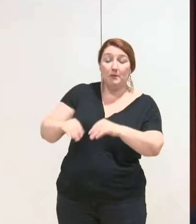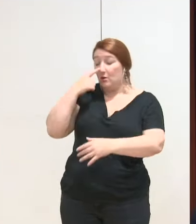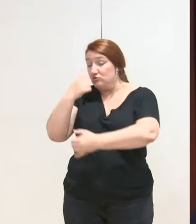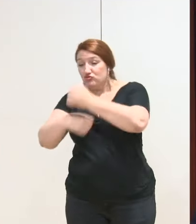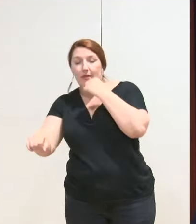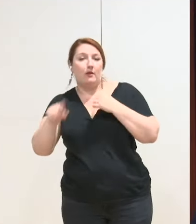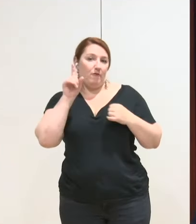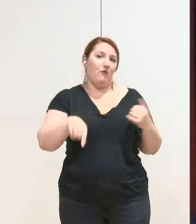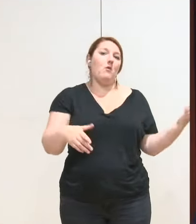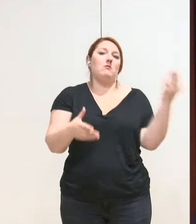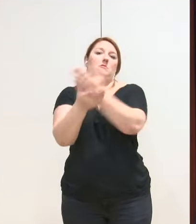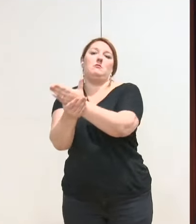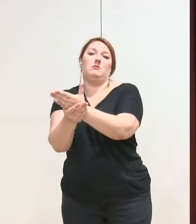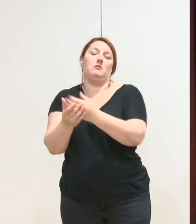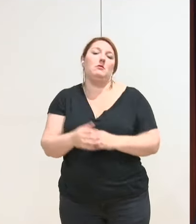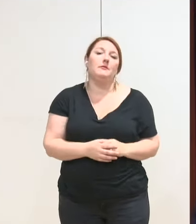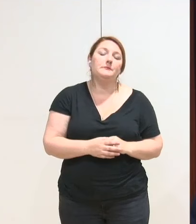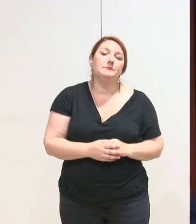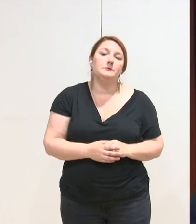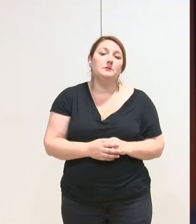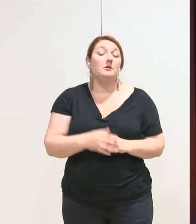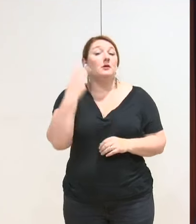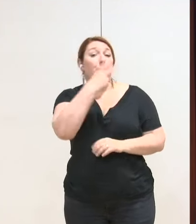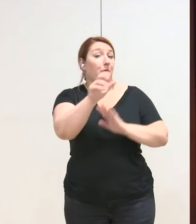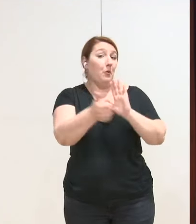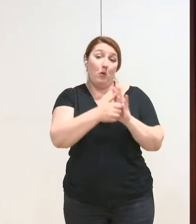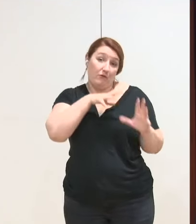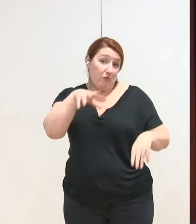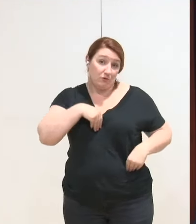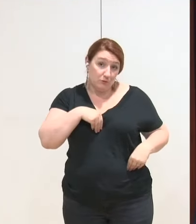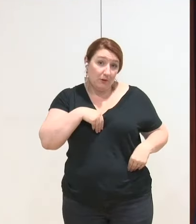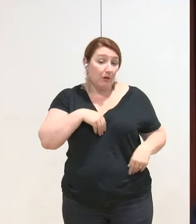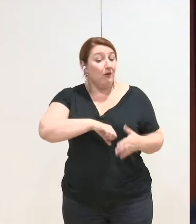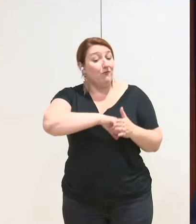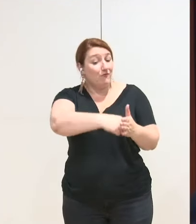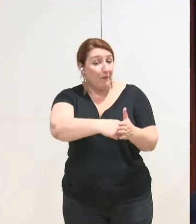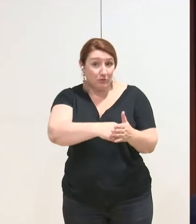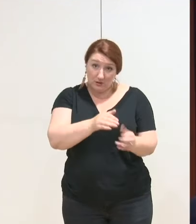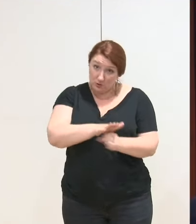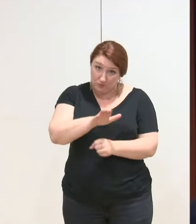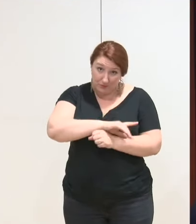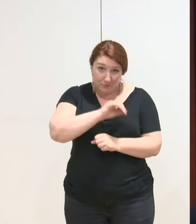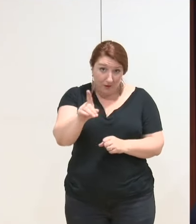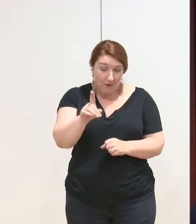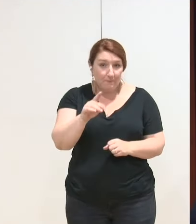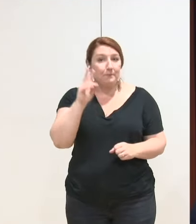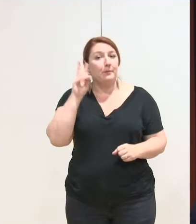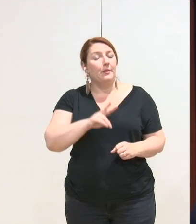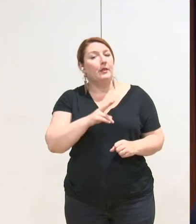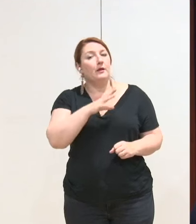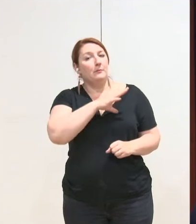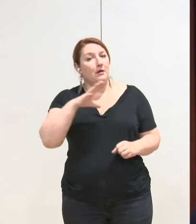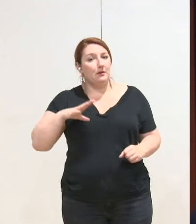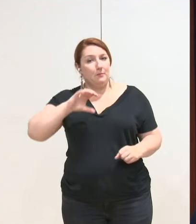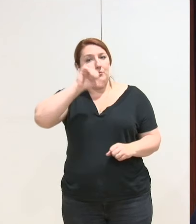assumiez votre rôle et le fait que si la fermeté ne suffit pas et en cela je suis d'accord avec ce que vous avez dit